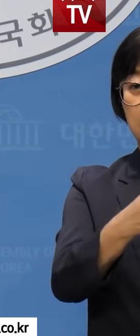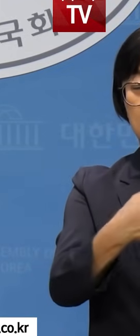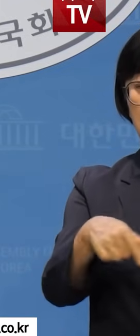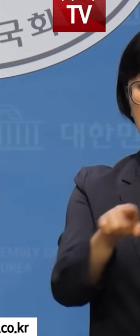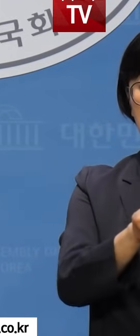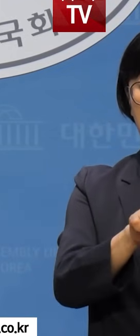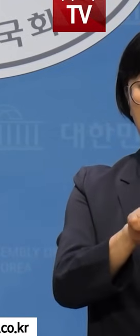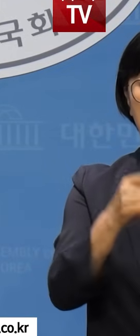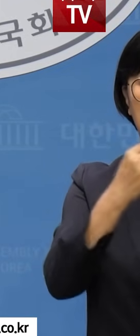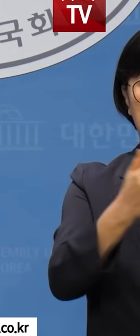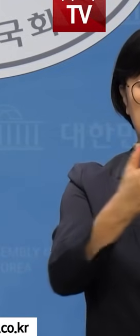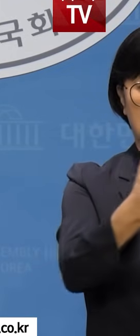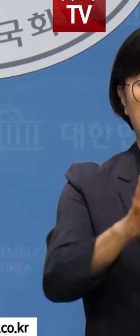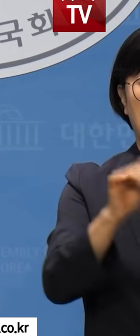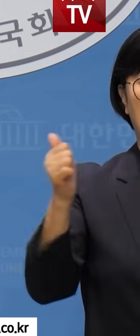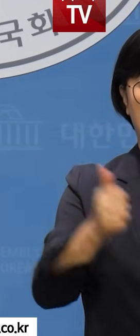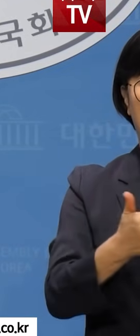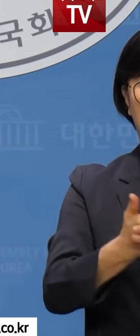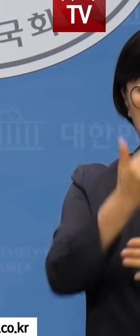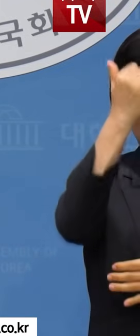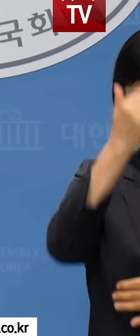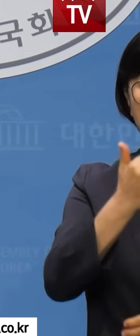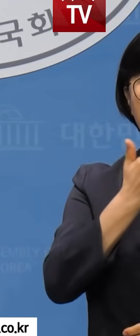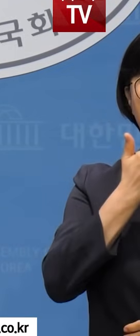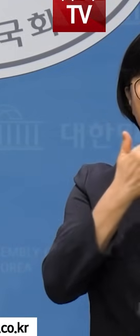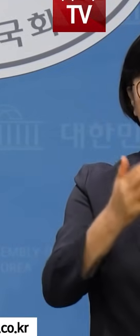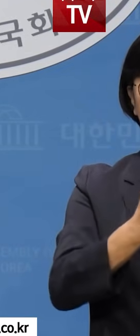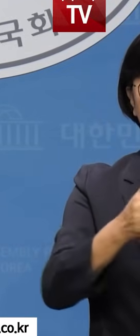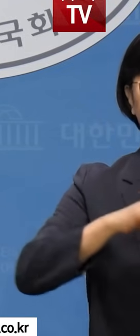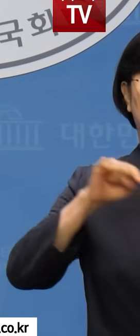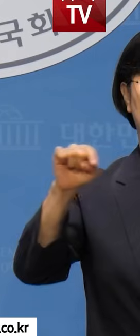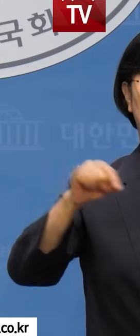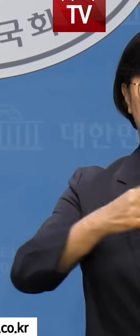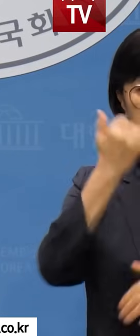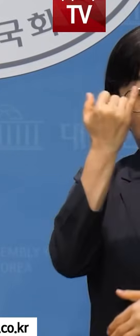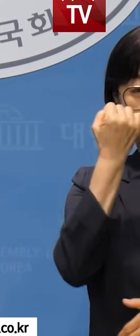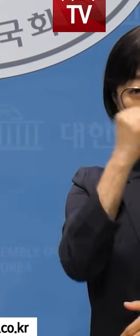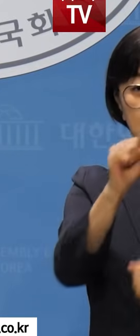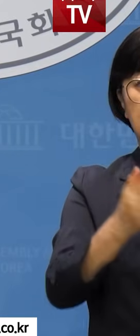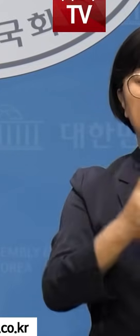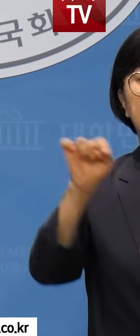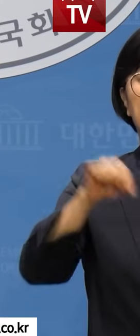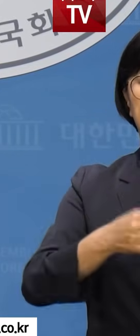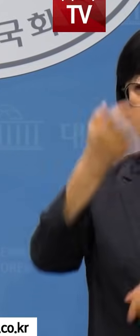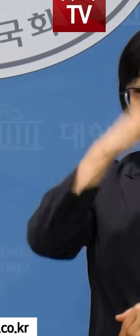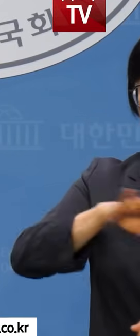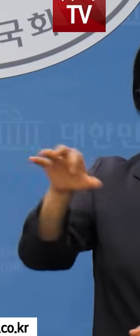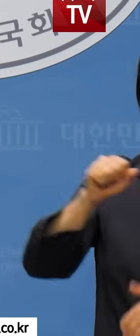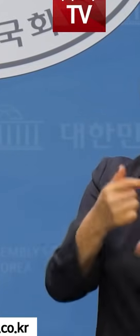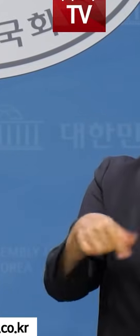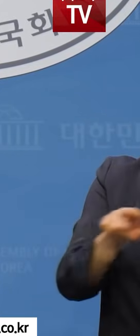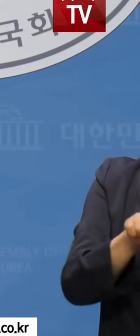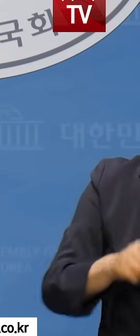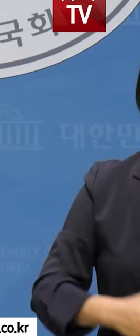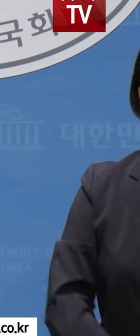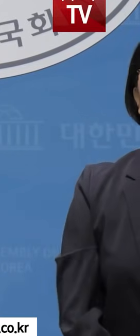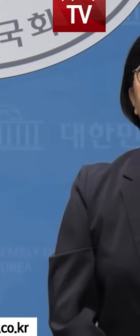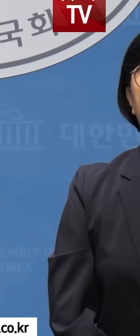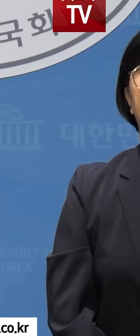모욕주기로 더불어민주당 국회의원들을 부도덕한 정치인으로 낙인 찍어 정치적 이익을 취하려 한